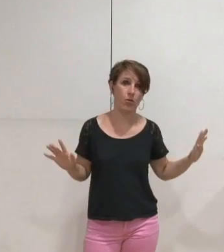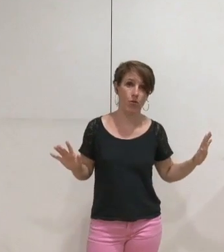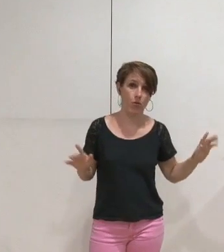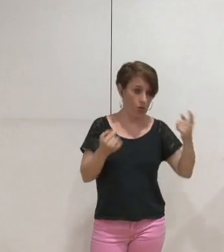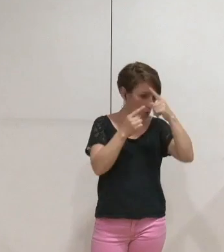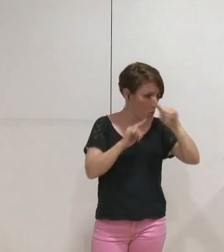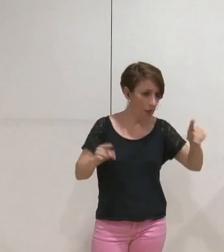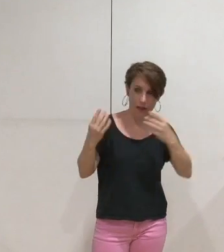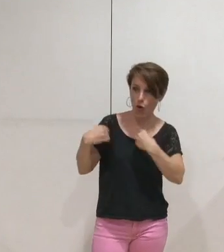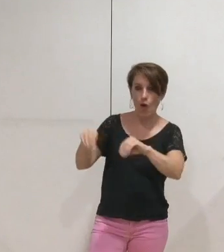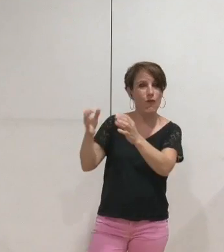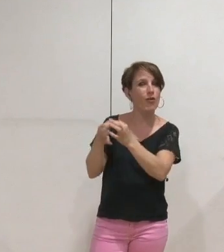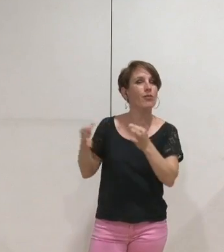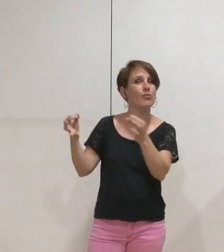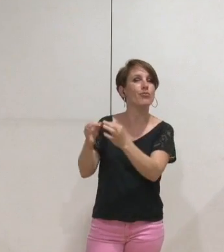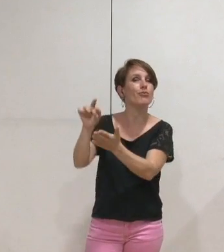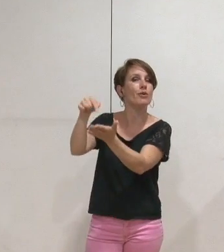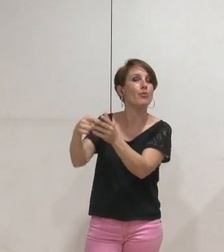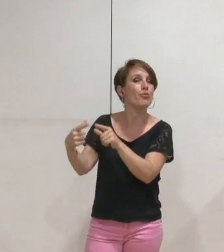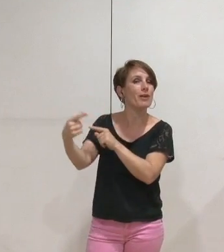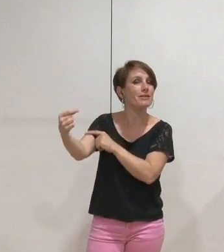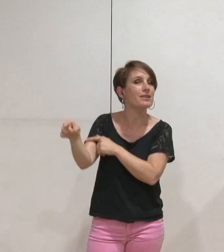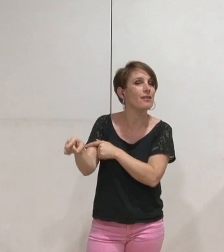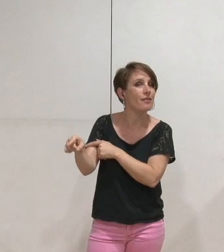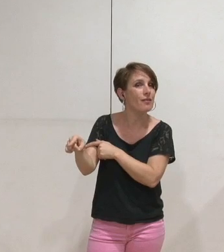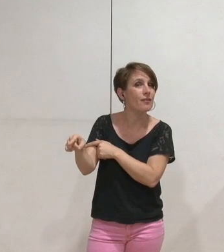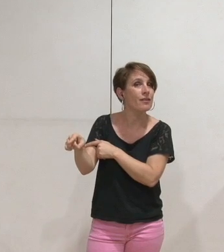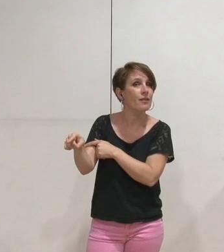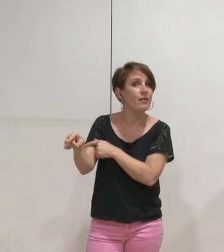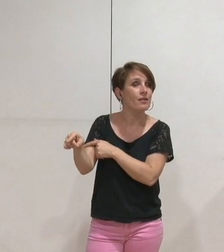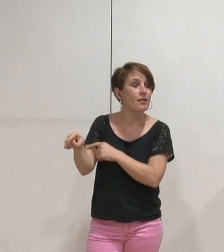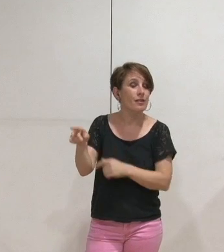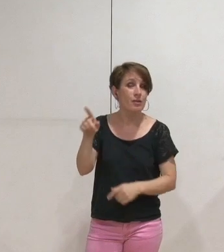l'Î Cambridge qui est